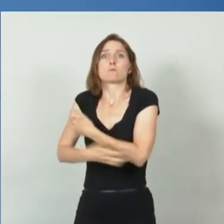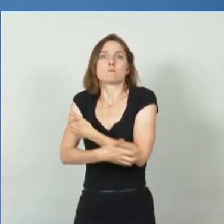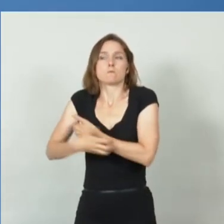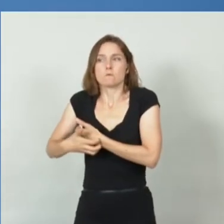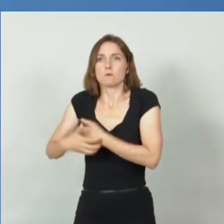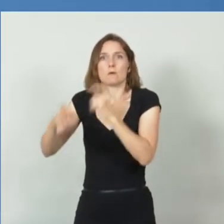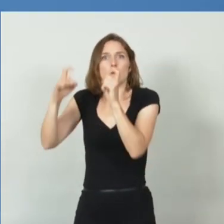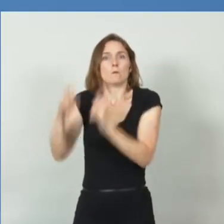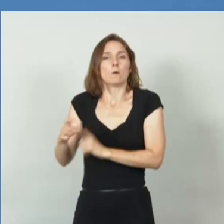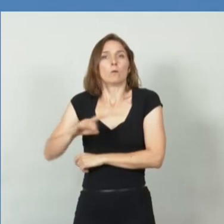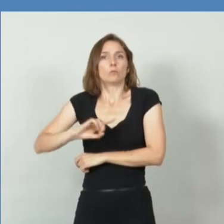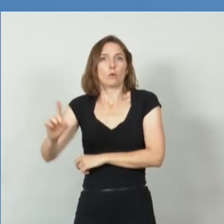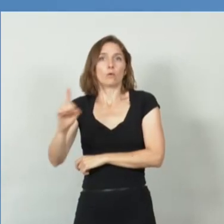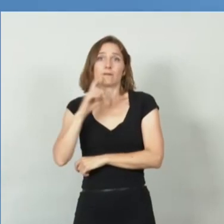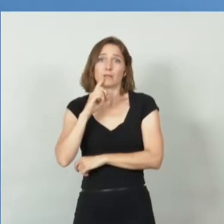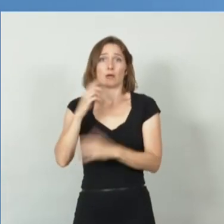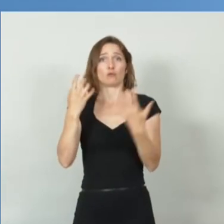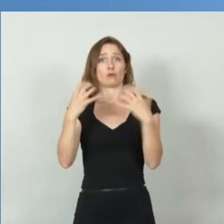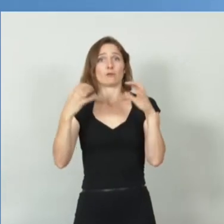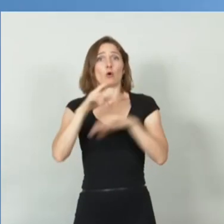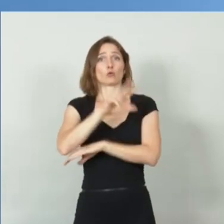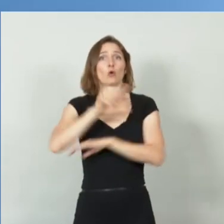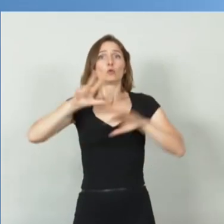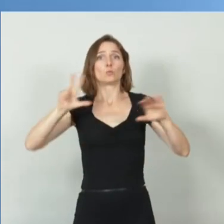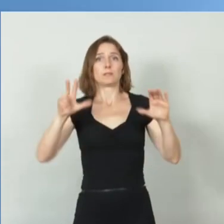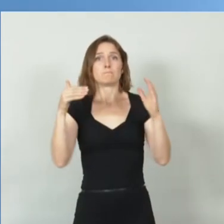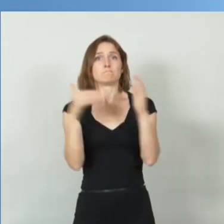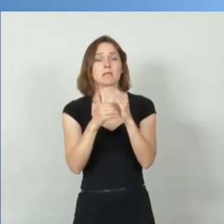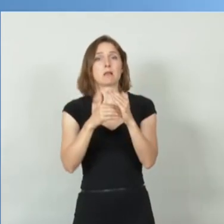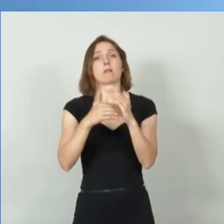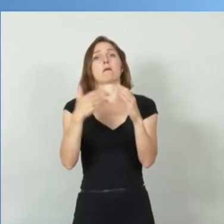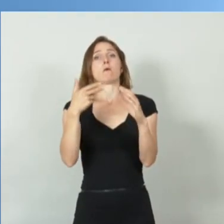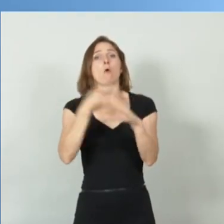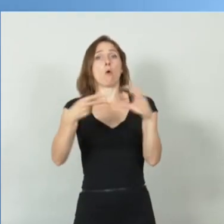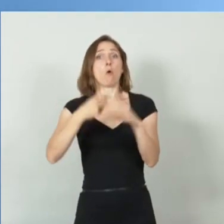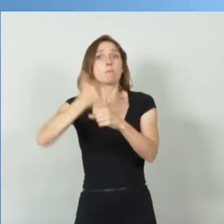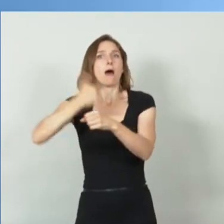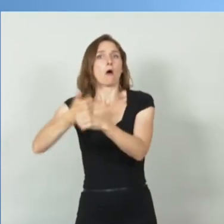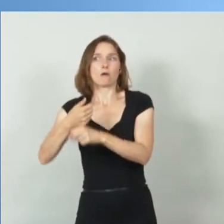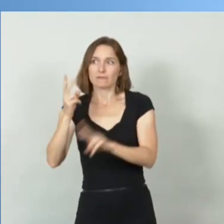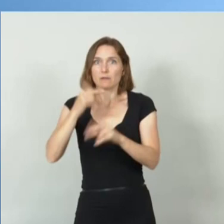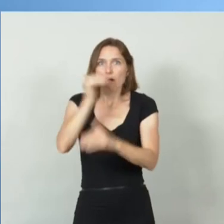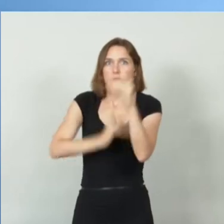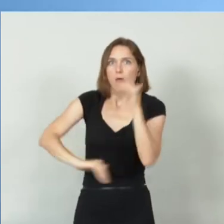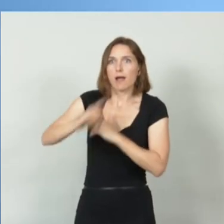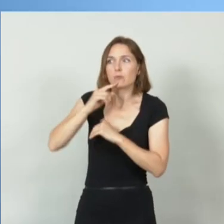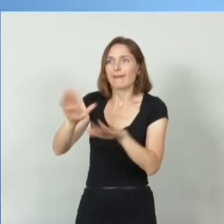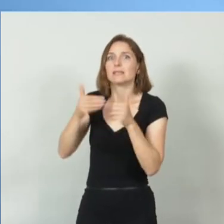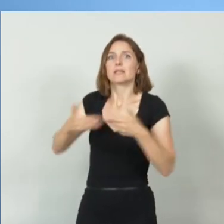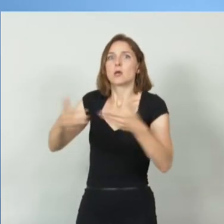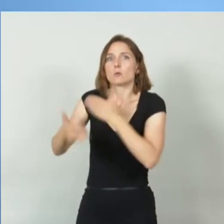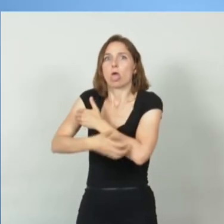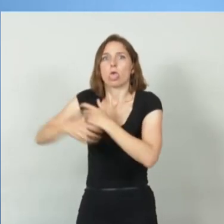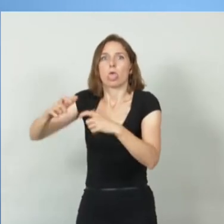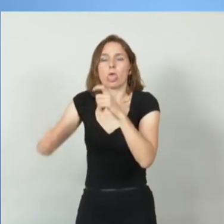savoir 938000 euros par an est-ce à dire que votre grand plan de déprécarisation ne fonctionne pas sur ces questions